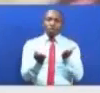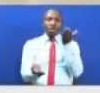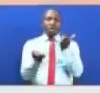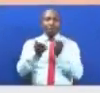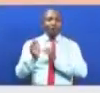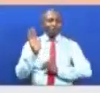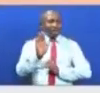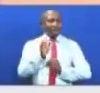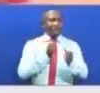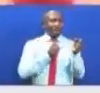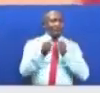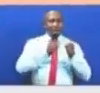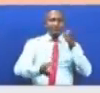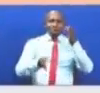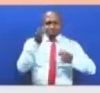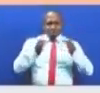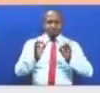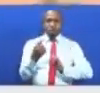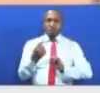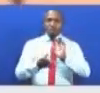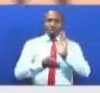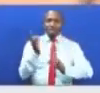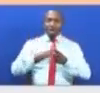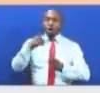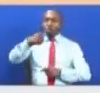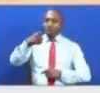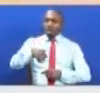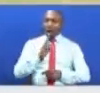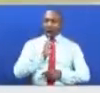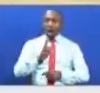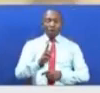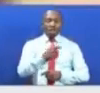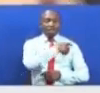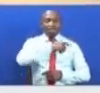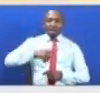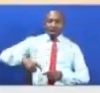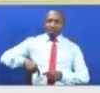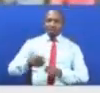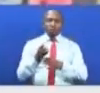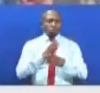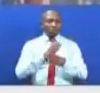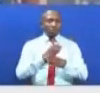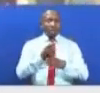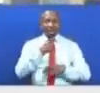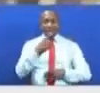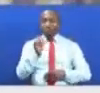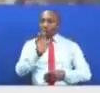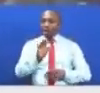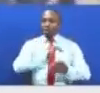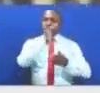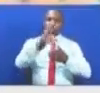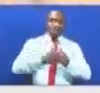na atapambana kulikweli. Lakini kwanza akaanza kupongeza kauli ya rais kuhusiana na tamko lake la kujesha